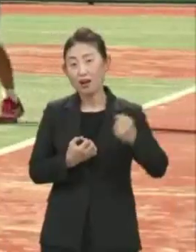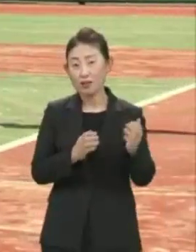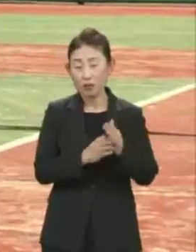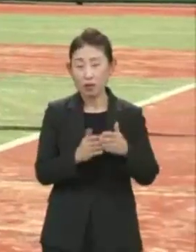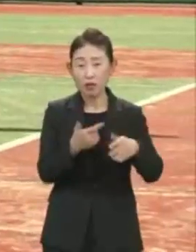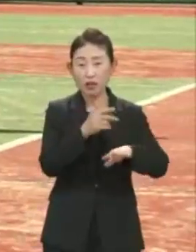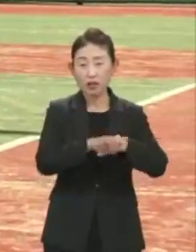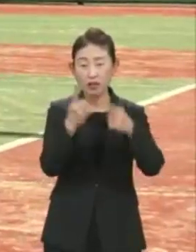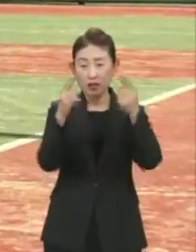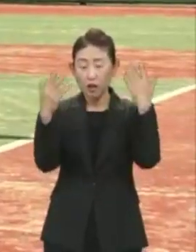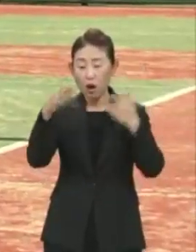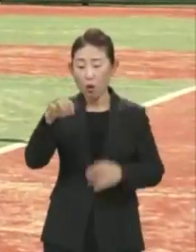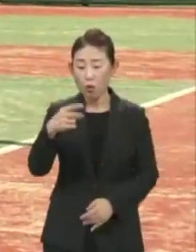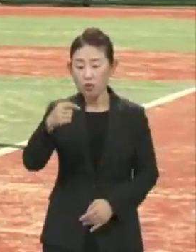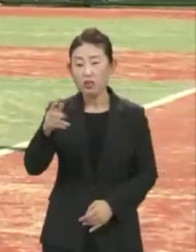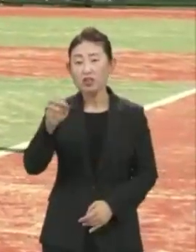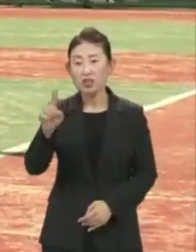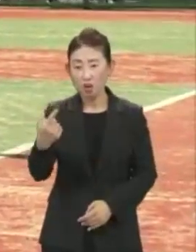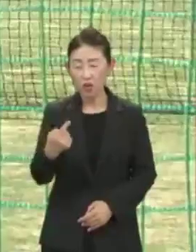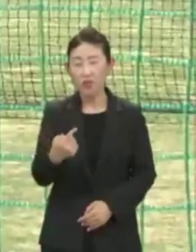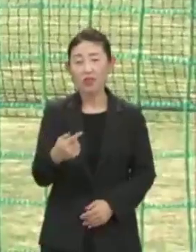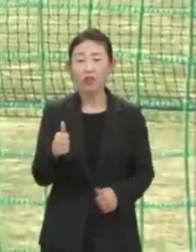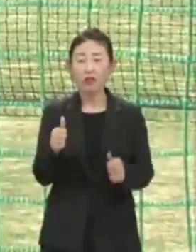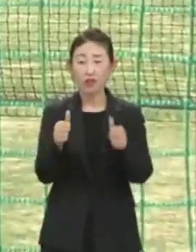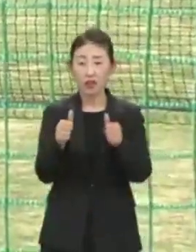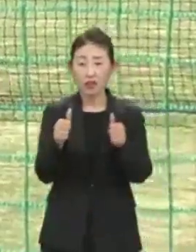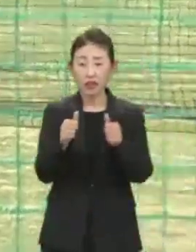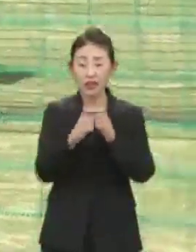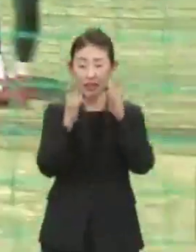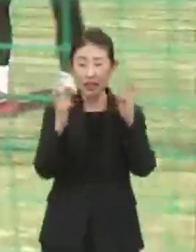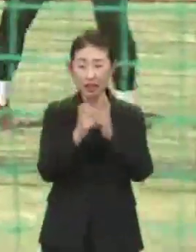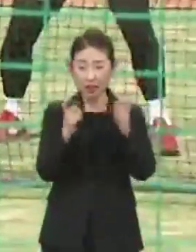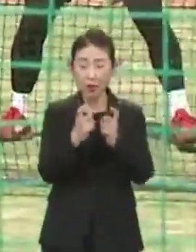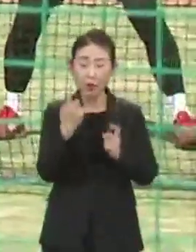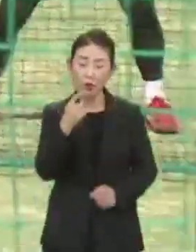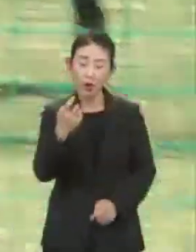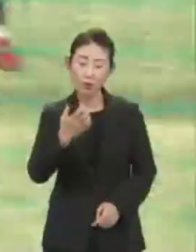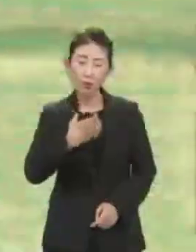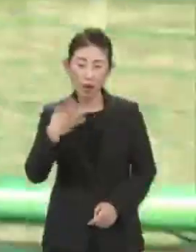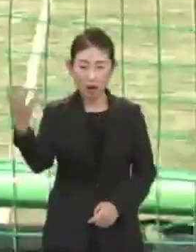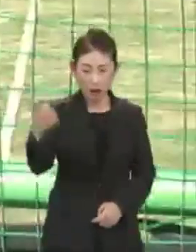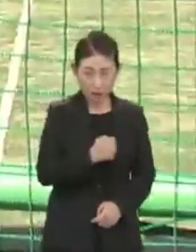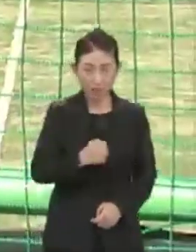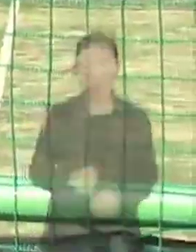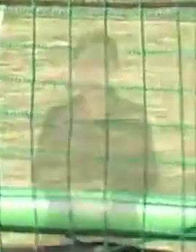대전대학교 오승환 선수는 남자 개인 복식에서 금메달을 획득했습니다.